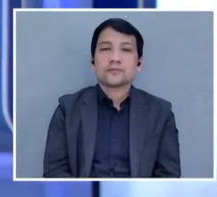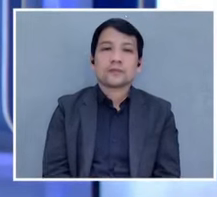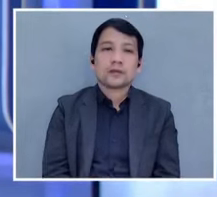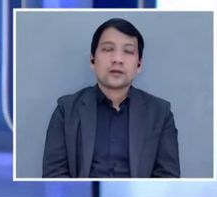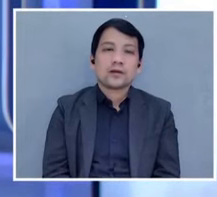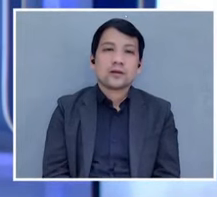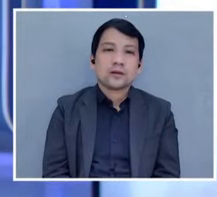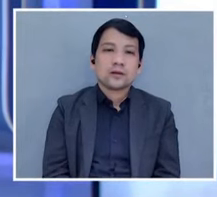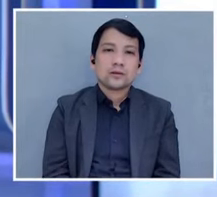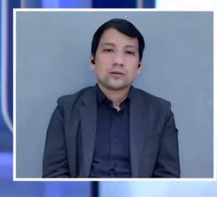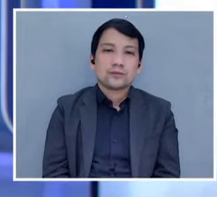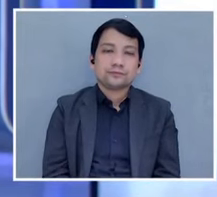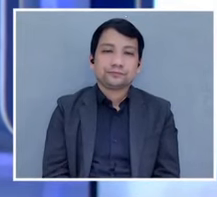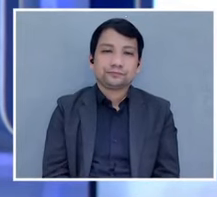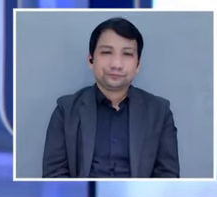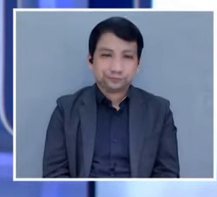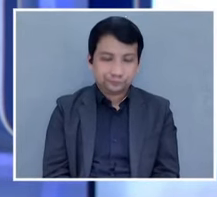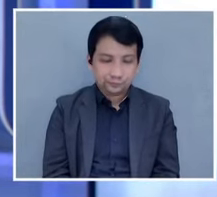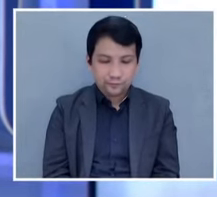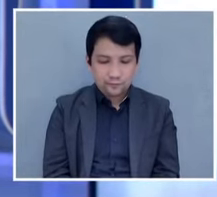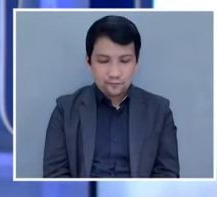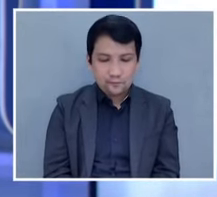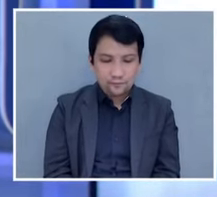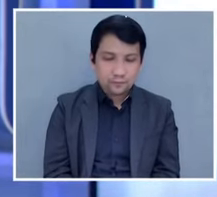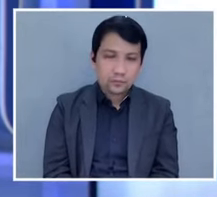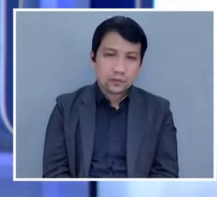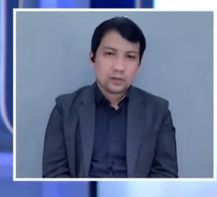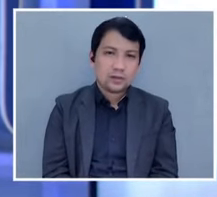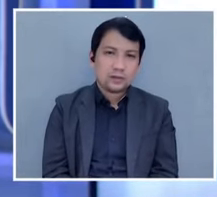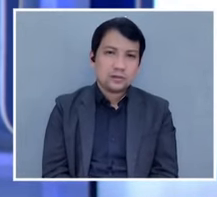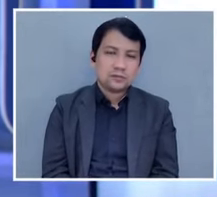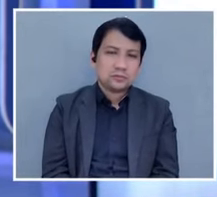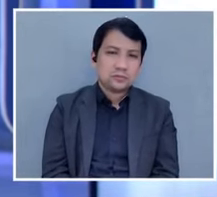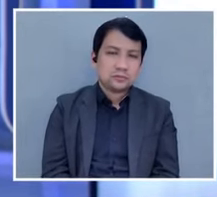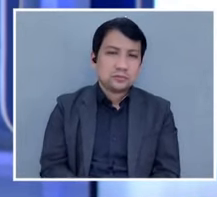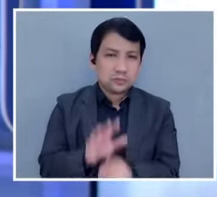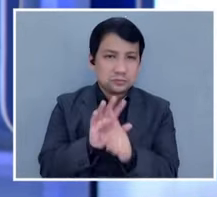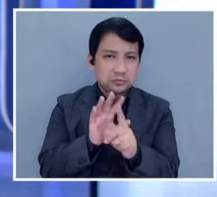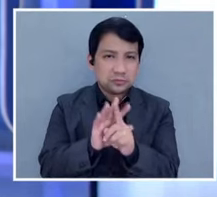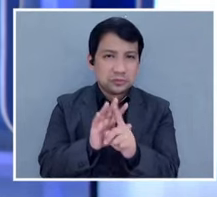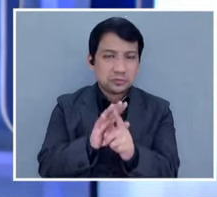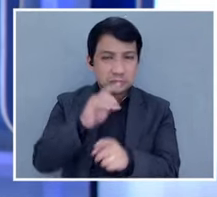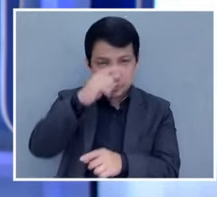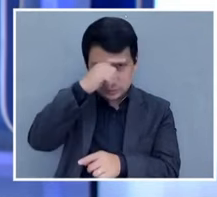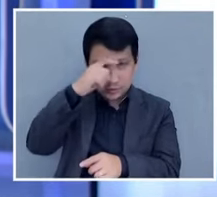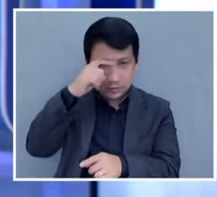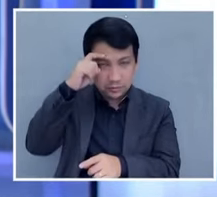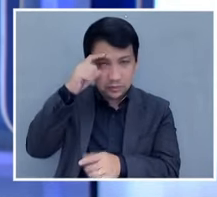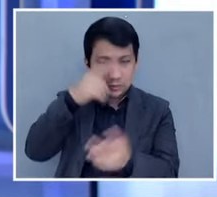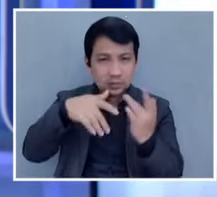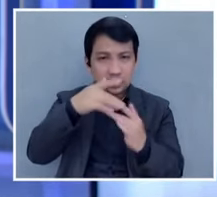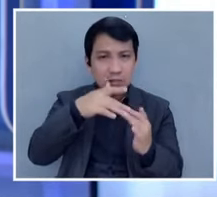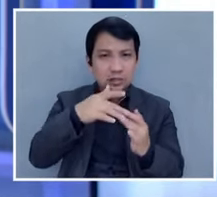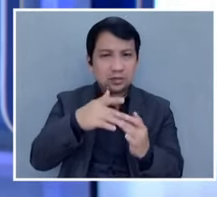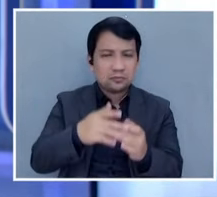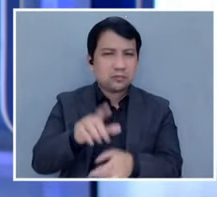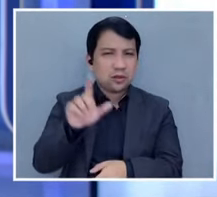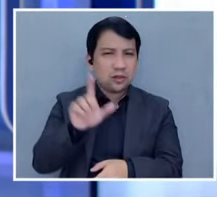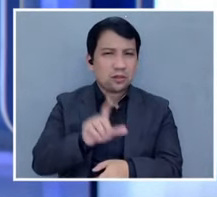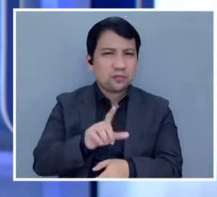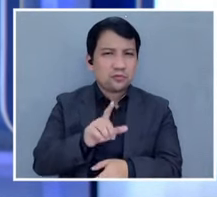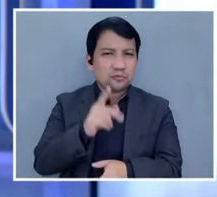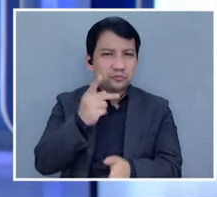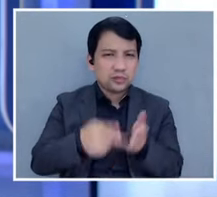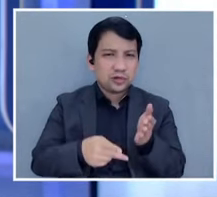Sa ibang balita naman, patok ngayong summer ang mga budget-friendly pasyalan. Bukod sa abot kaya ito, di ka